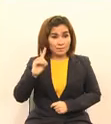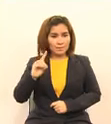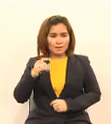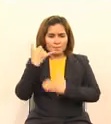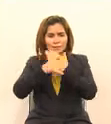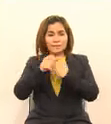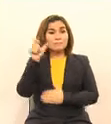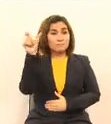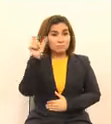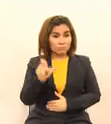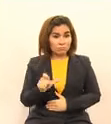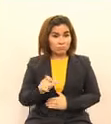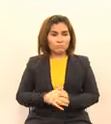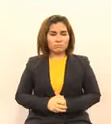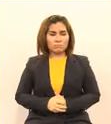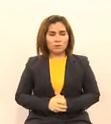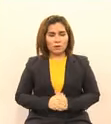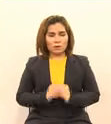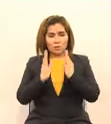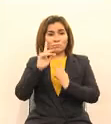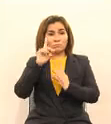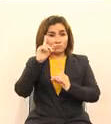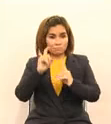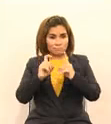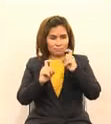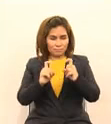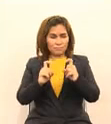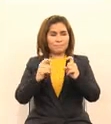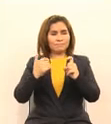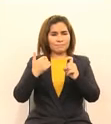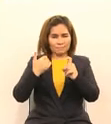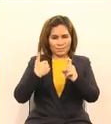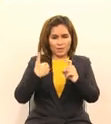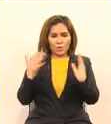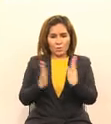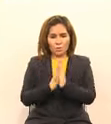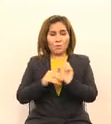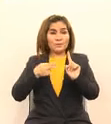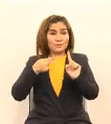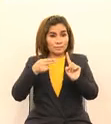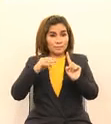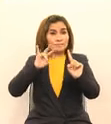าลีเนี่ยก็ยังมีการเสียชีวิตมากนะ